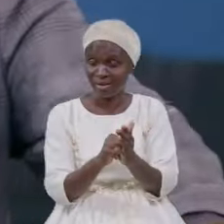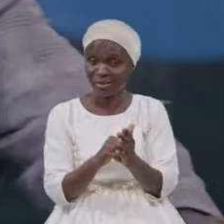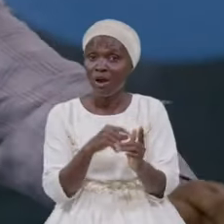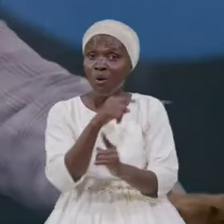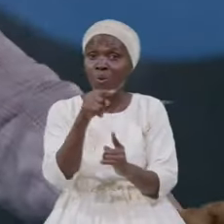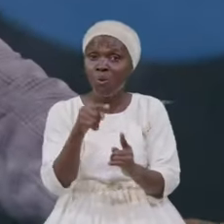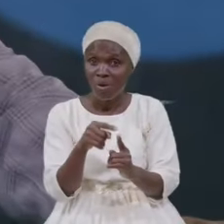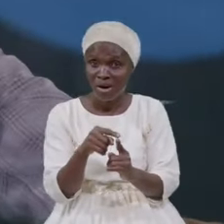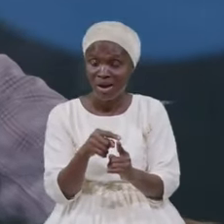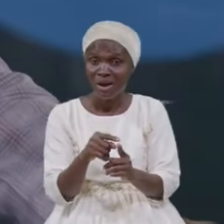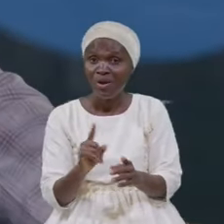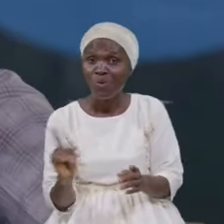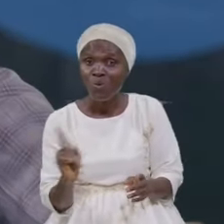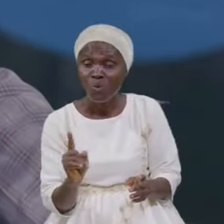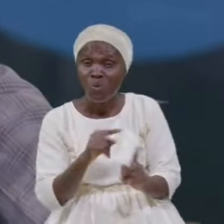retire-toi de moi.